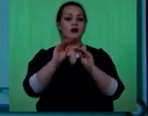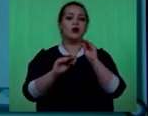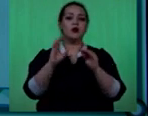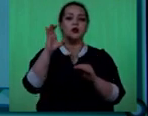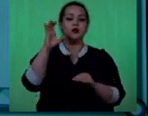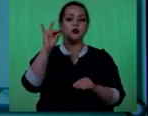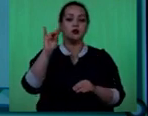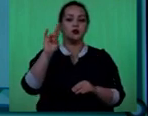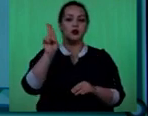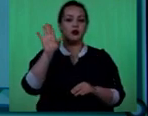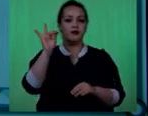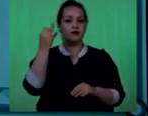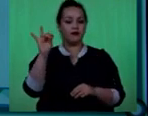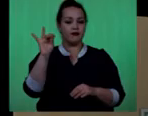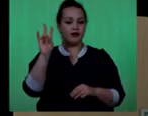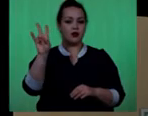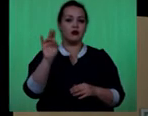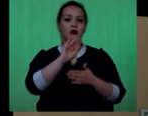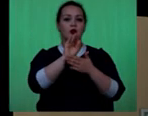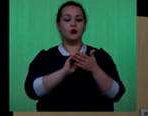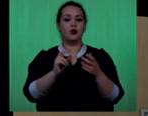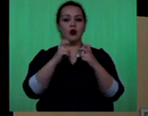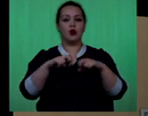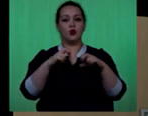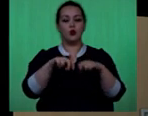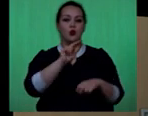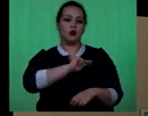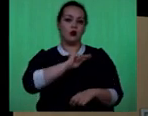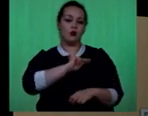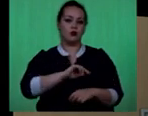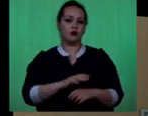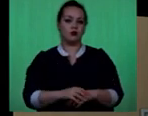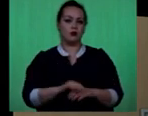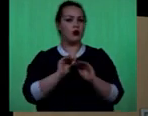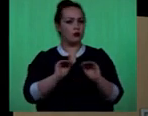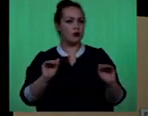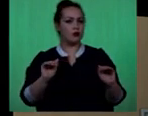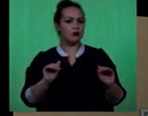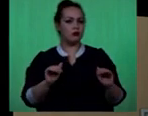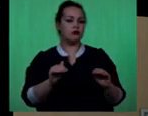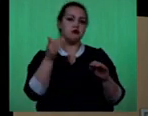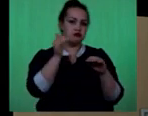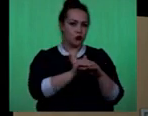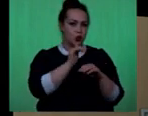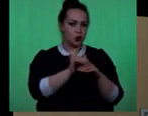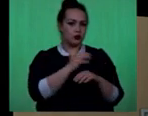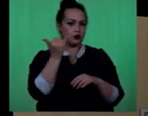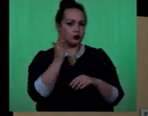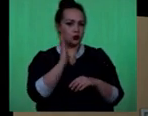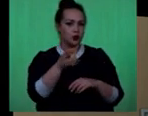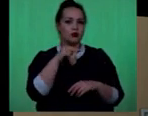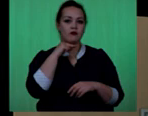написали контрольную работу ребята вы большие молодцы и сейчас будьте